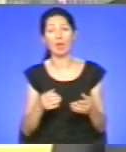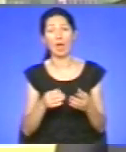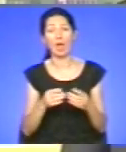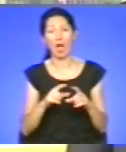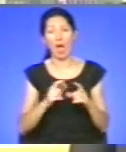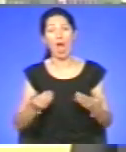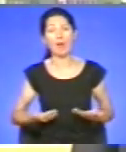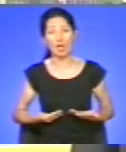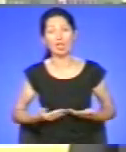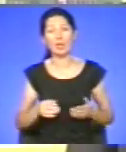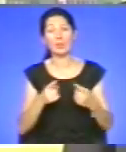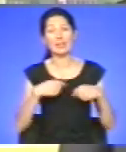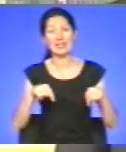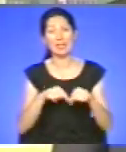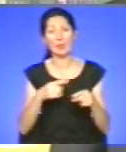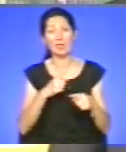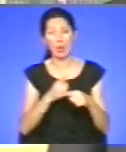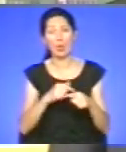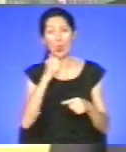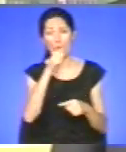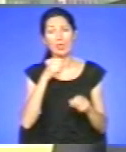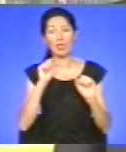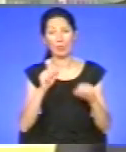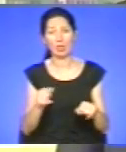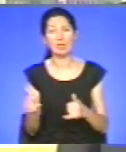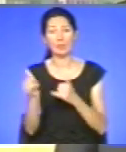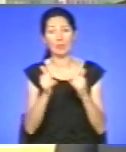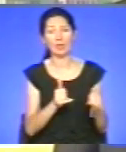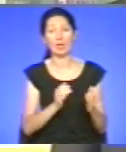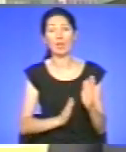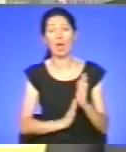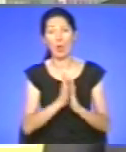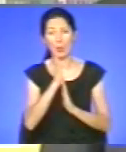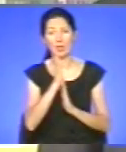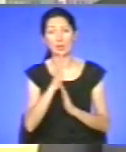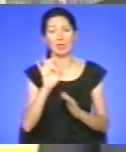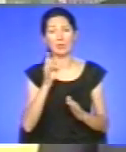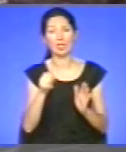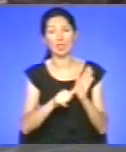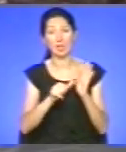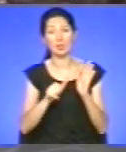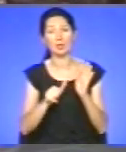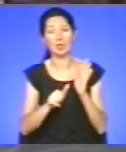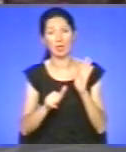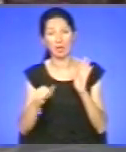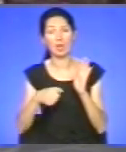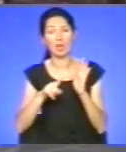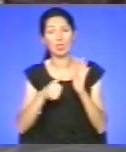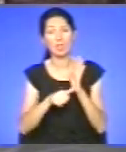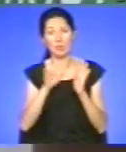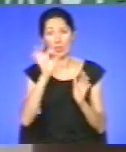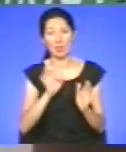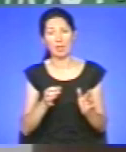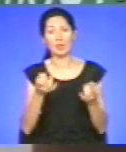вже відмічав, ми за півгодя змогли забезпечити прирост в розмірі 6,6%. процента. Доступне житло